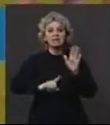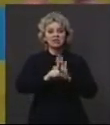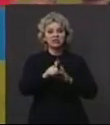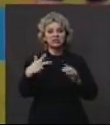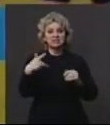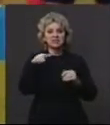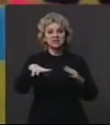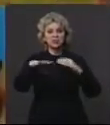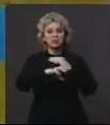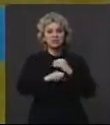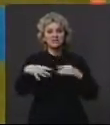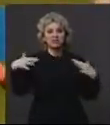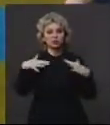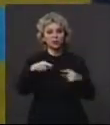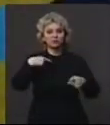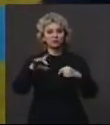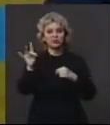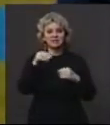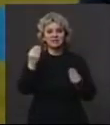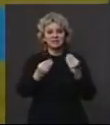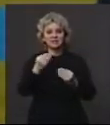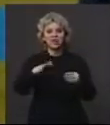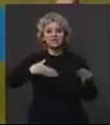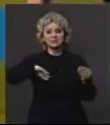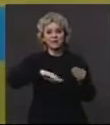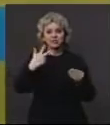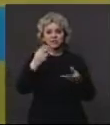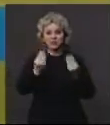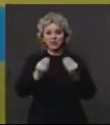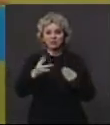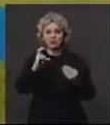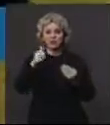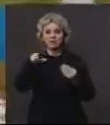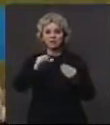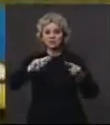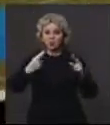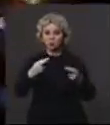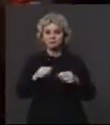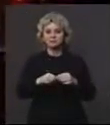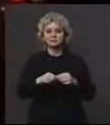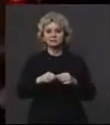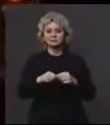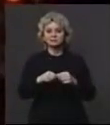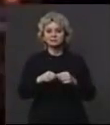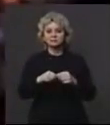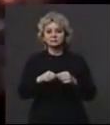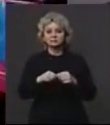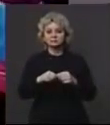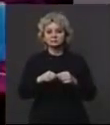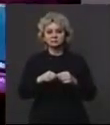Начался третий, последний сбор. Футбольный Ростов сыграет в Испании 3 матча с норвежскими клубами.